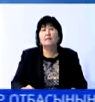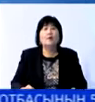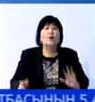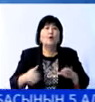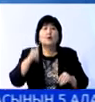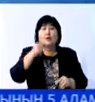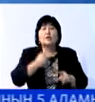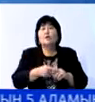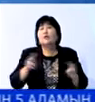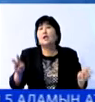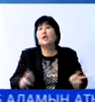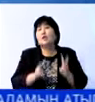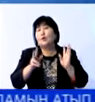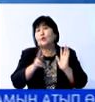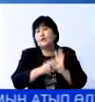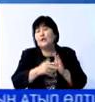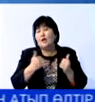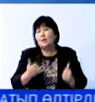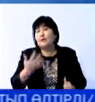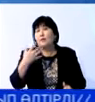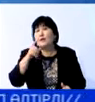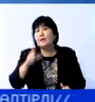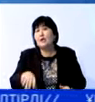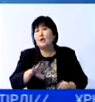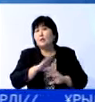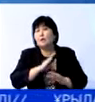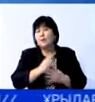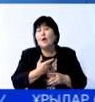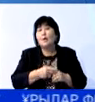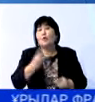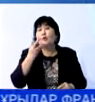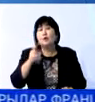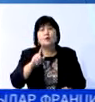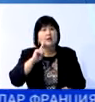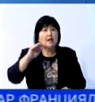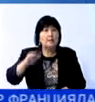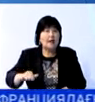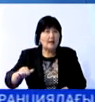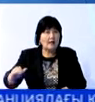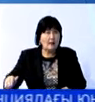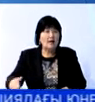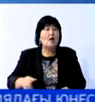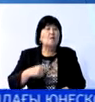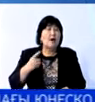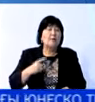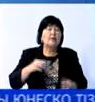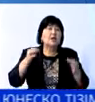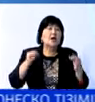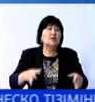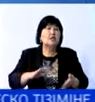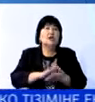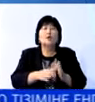Өткен жылдың өзінде тілсіз жаудан 8, ал биыл 5 адам көз жұмыпты. Олардың үшеуі кәмелет жасқа толмаған балалар. Мамандар жазатайым